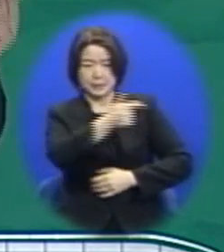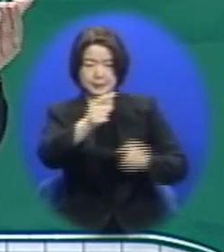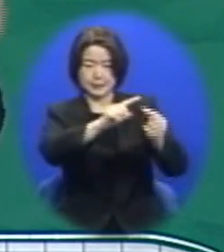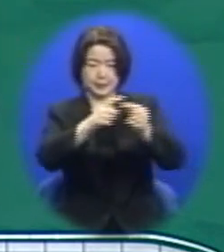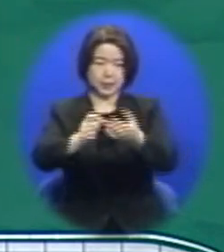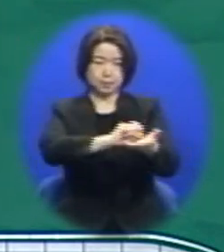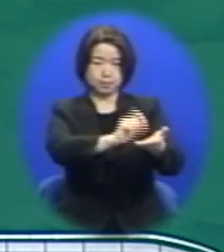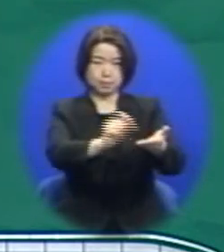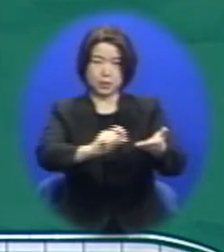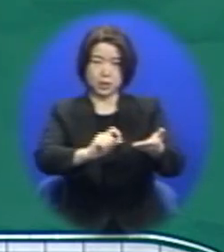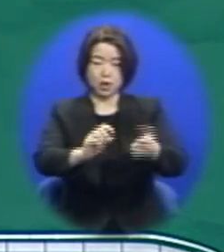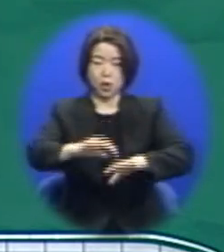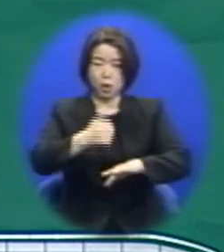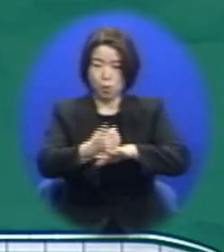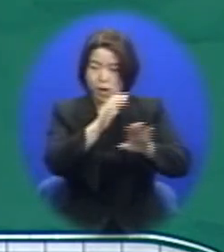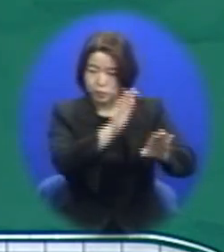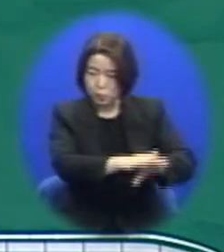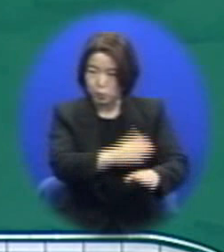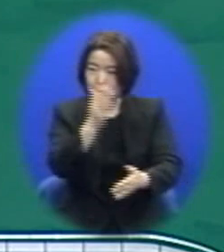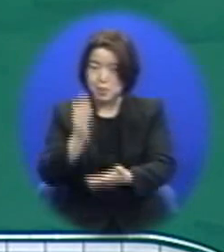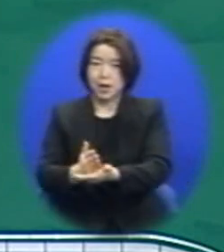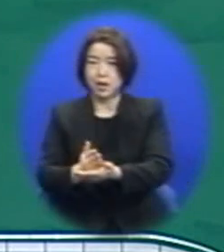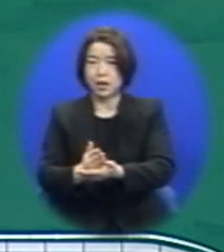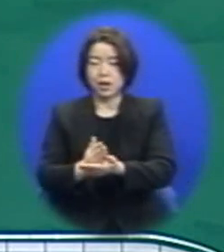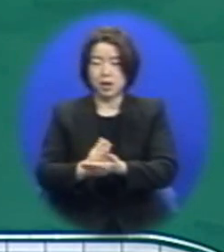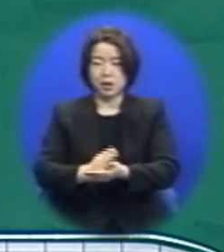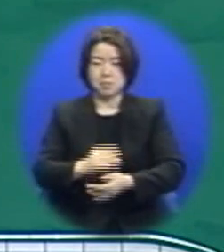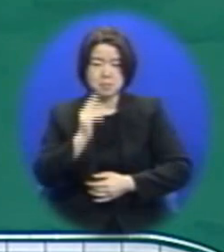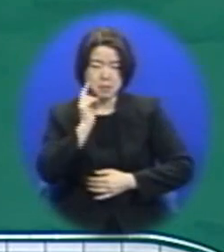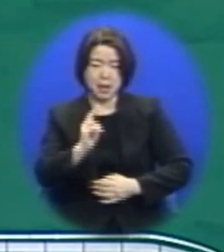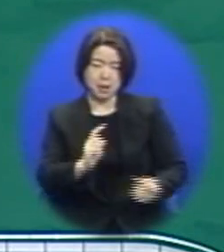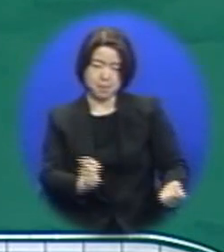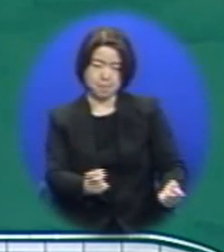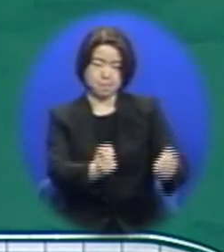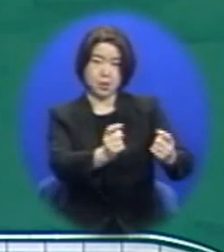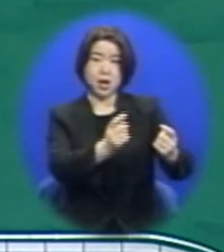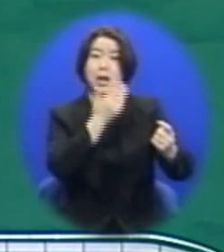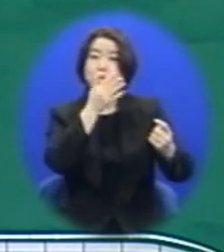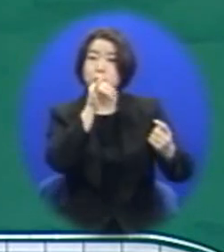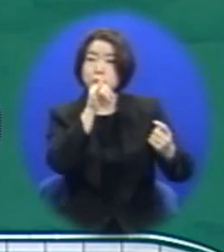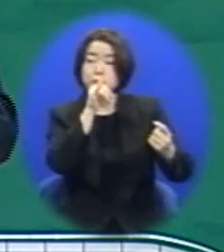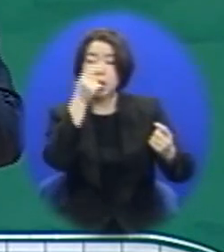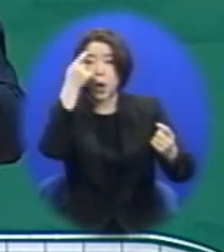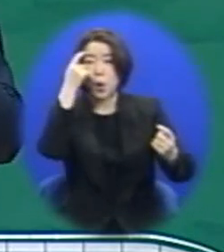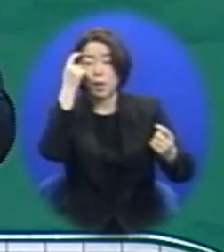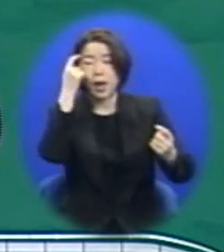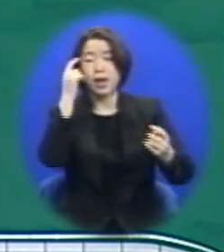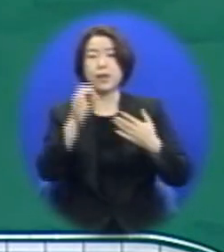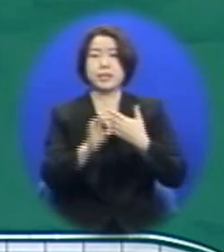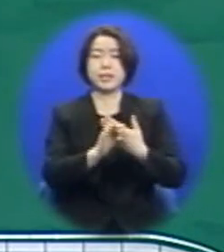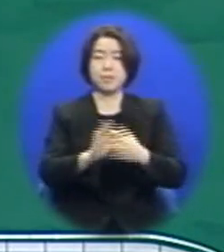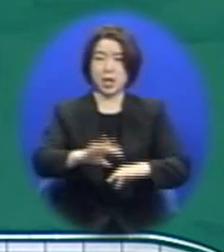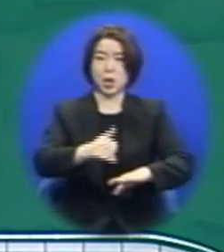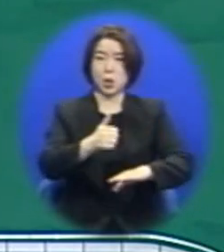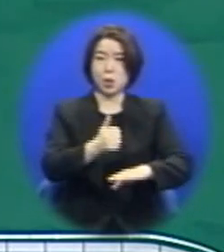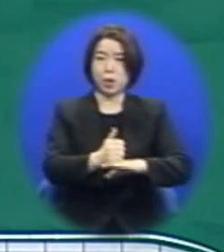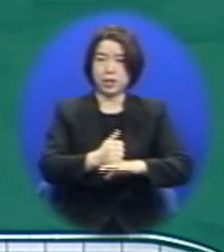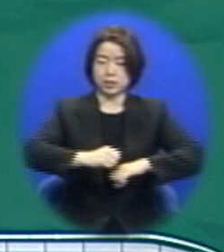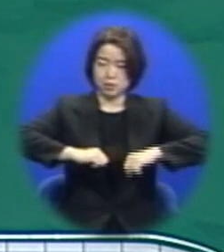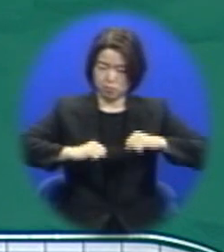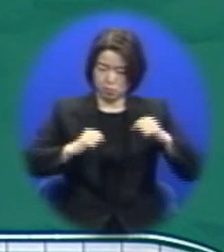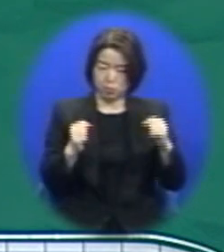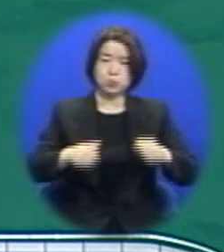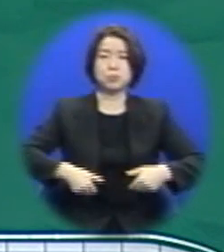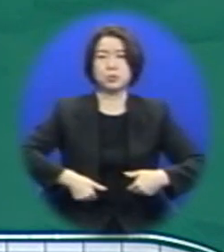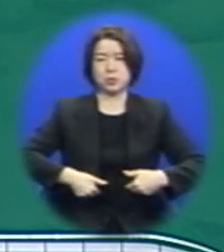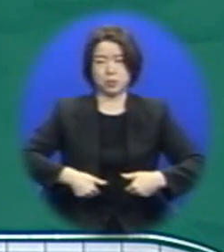왕을 두어야 될 건지 말아야 될 건지 심각한 논쟁이 벌어지게 될 겁니다. 왜냐하면 왕에게는 복종이 필요하기